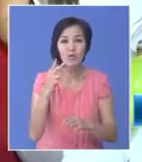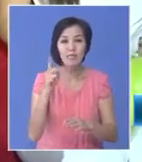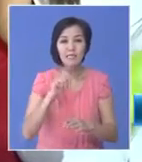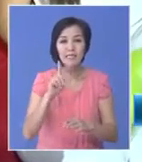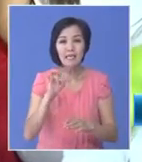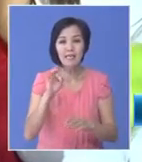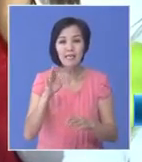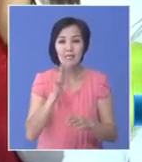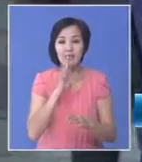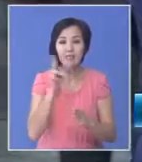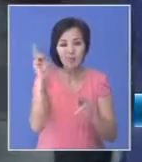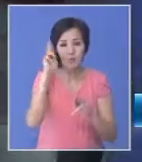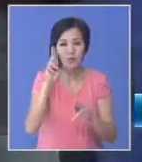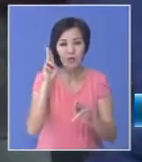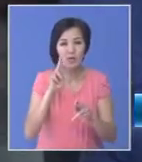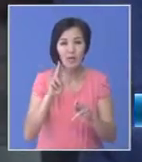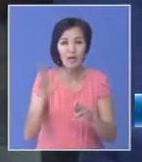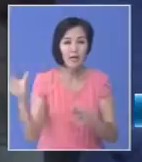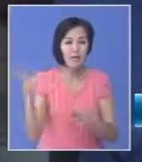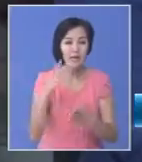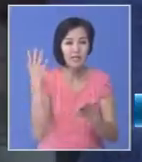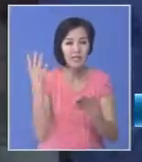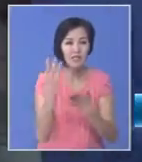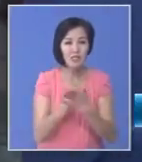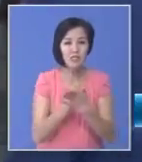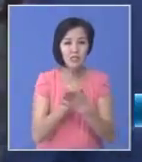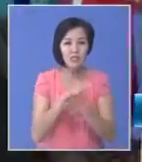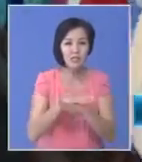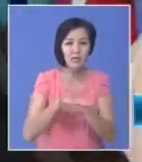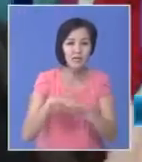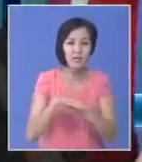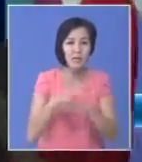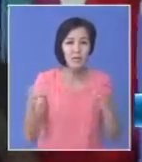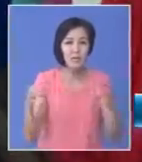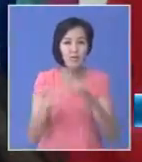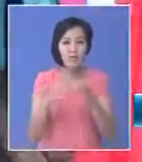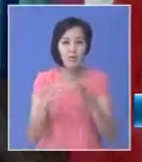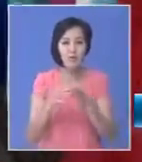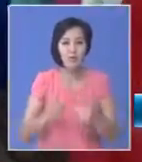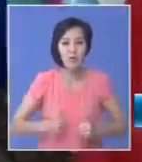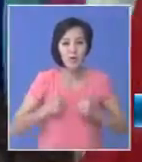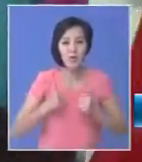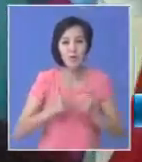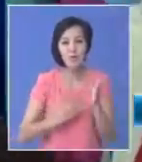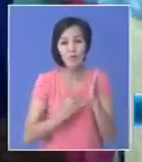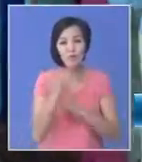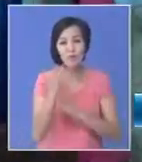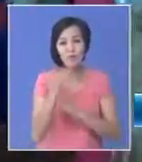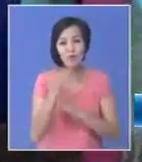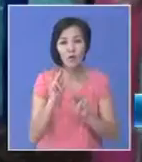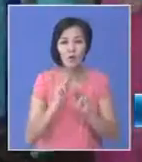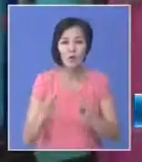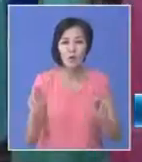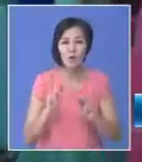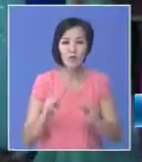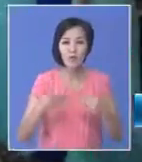оқиды. Бір шәкірттің жетістігі бүкіл білім ұжымының абыройын тасытты. Түлектермен қоштасу кешінде оқушы да, оқытушылар да